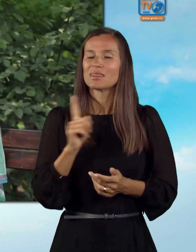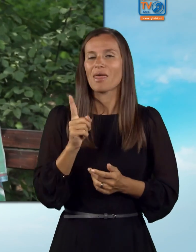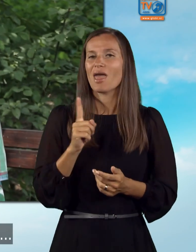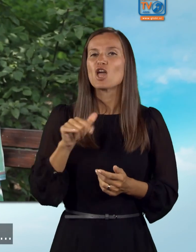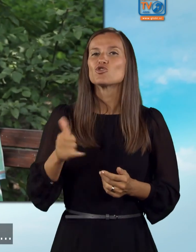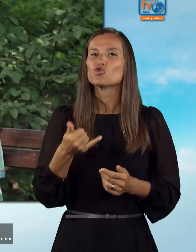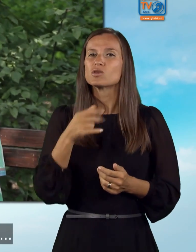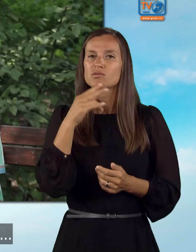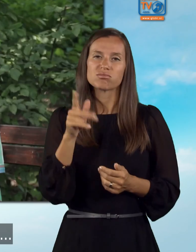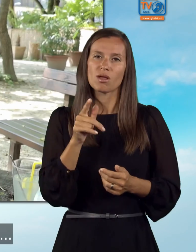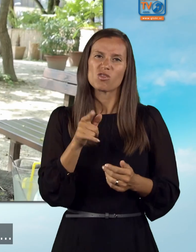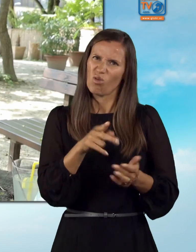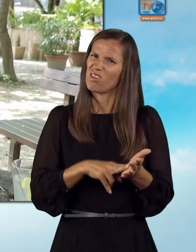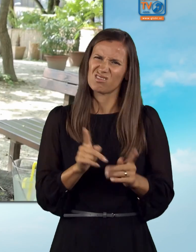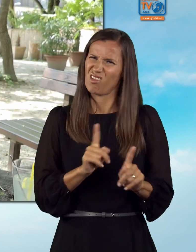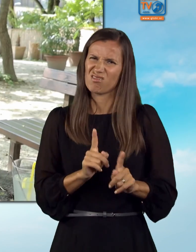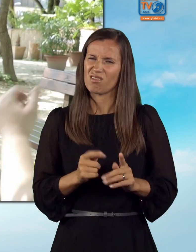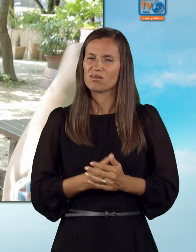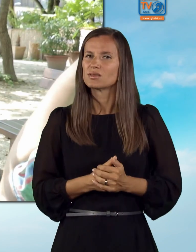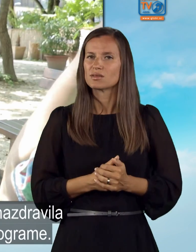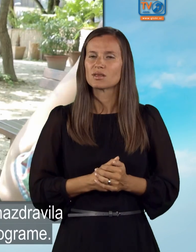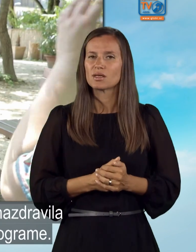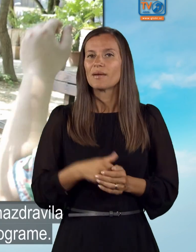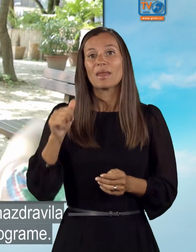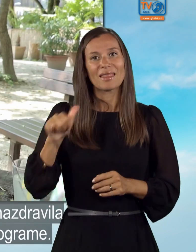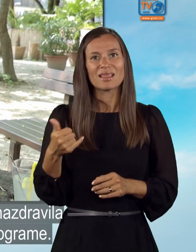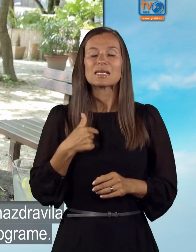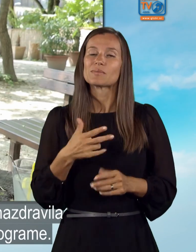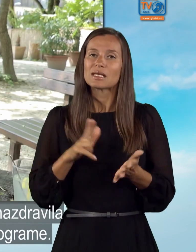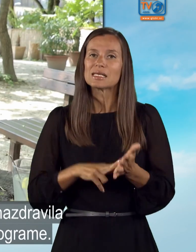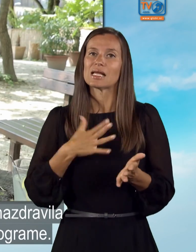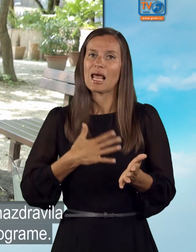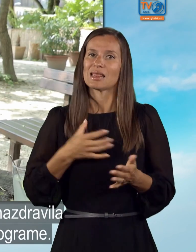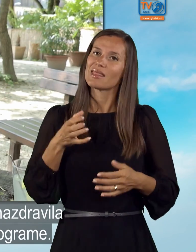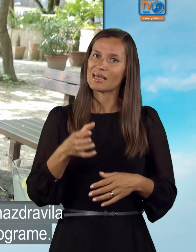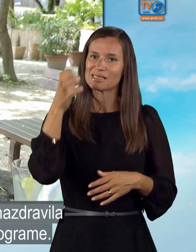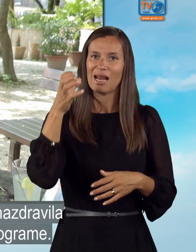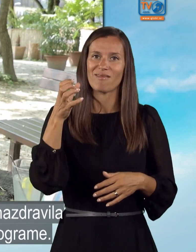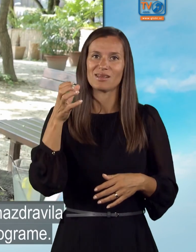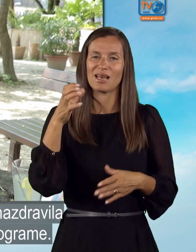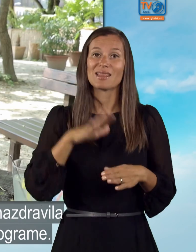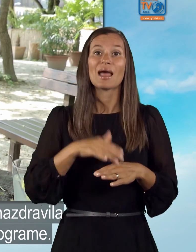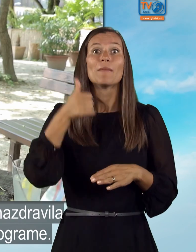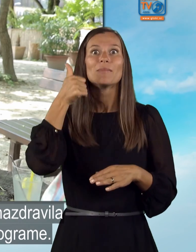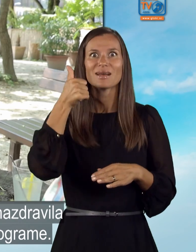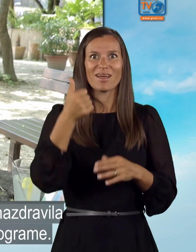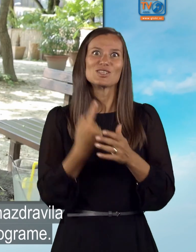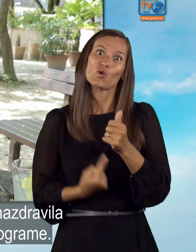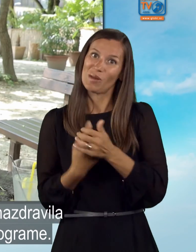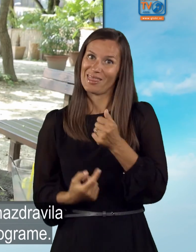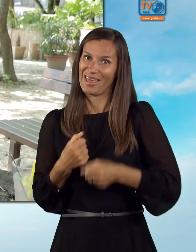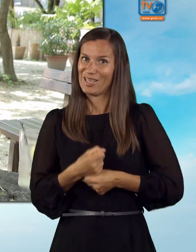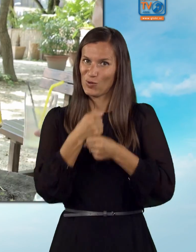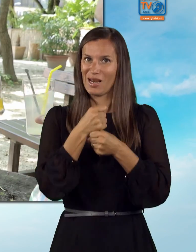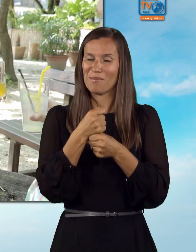Ne, džusa res ne pijem. Džus je res, no. Andrej, jaz bi res rada nazdravila na prve izgubljene